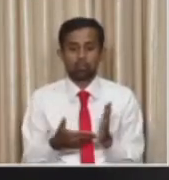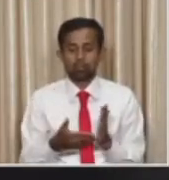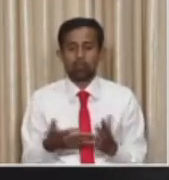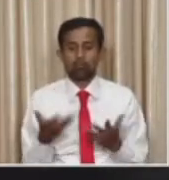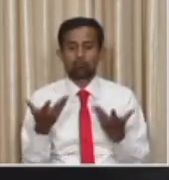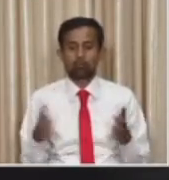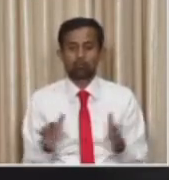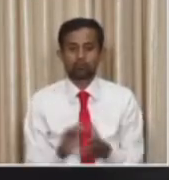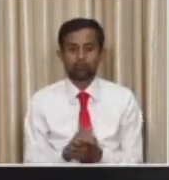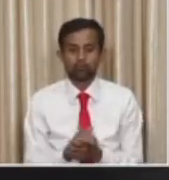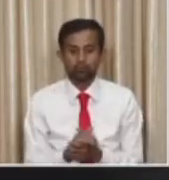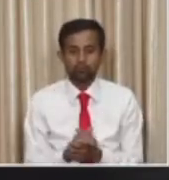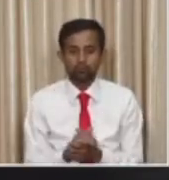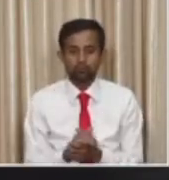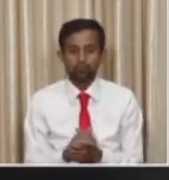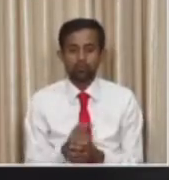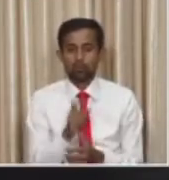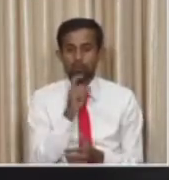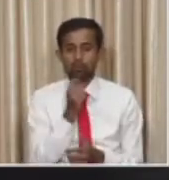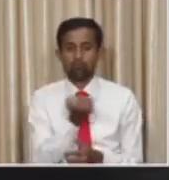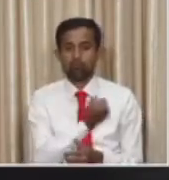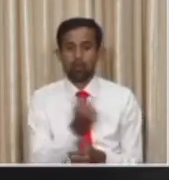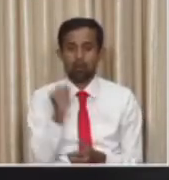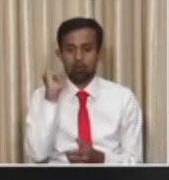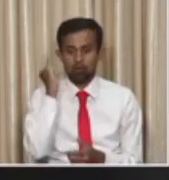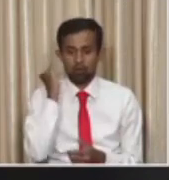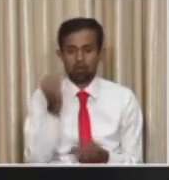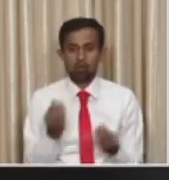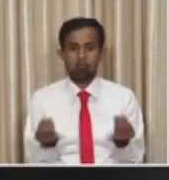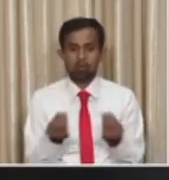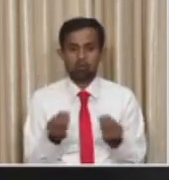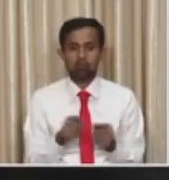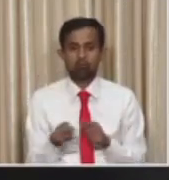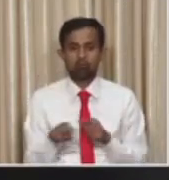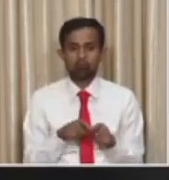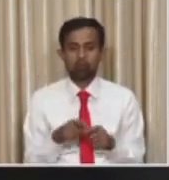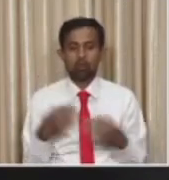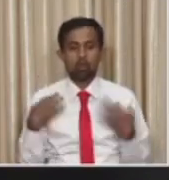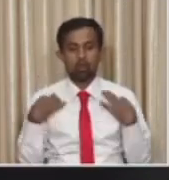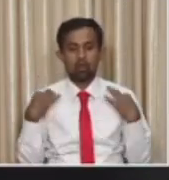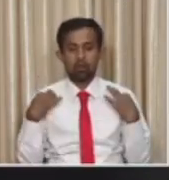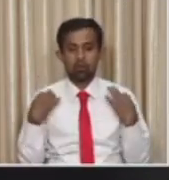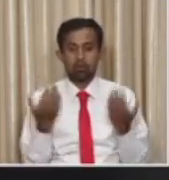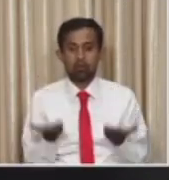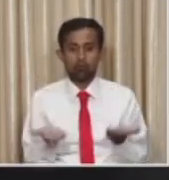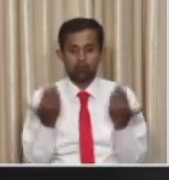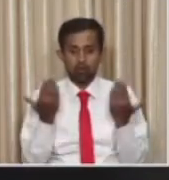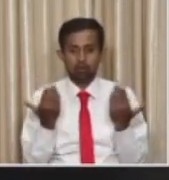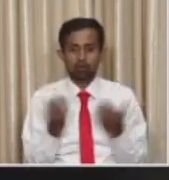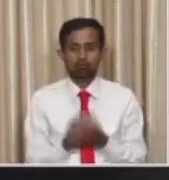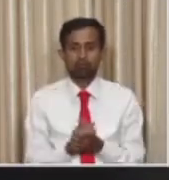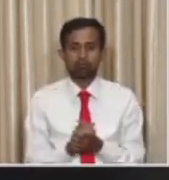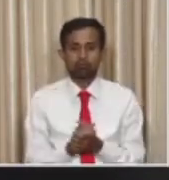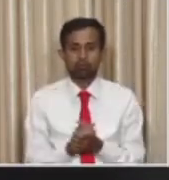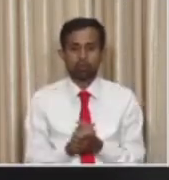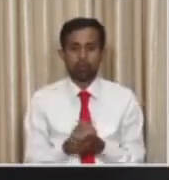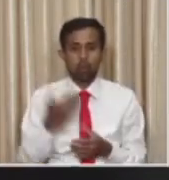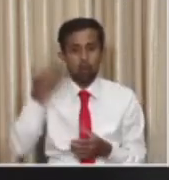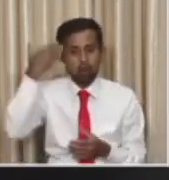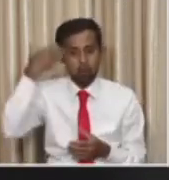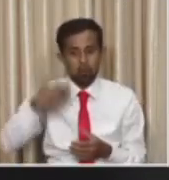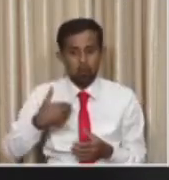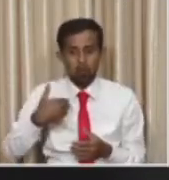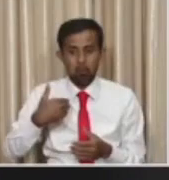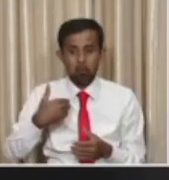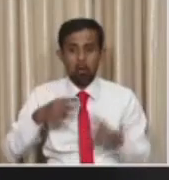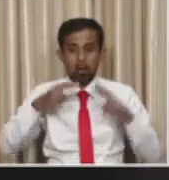වෙලා තියෙනවා. ඉතින් එතකොට අධිකරණ වෛද්‍ය නිලධාරී හිංගය වගේම ඒ අයගේ පහසුකම් වැඩි කිරීම. දැන් විශේෂයෙන්ම කියනවා මරණ සාතික